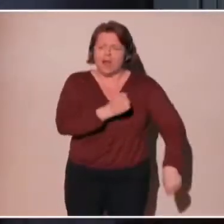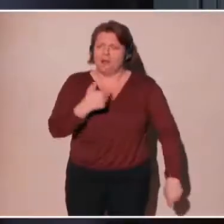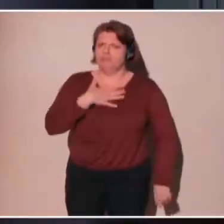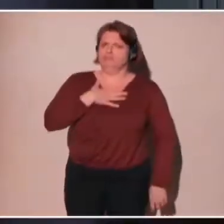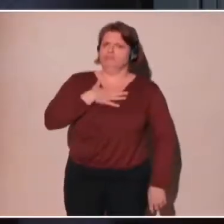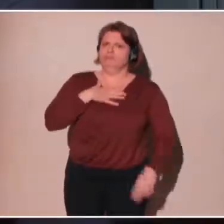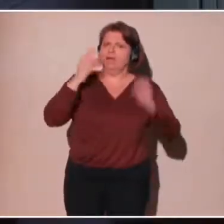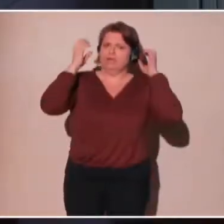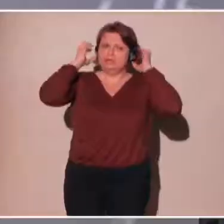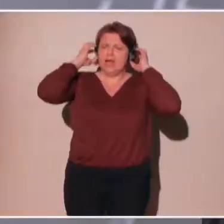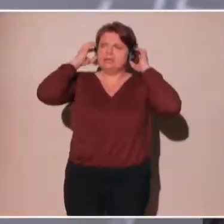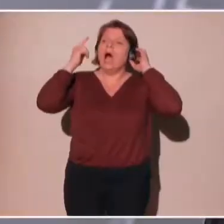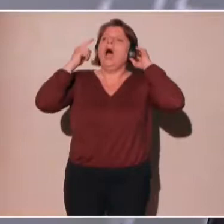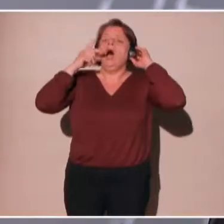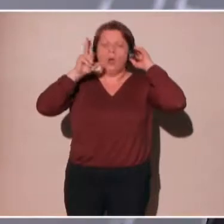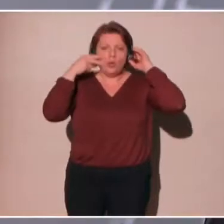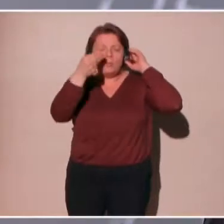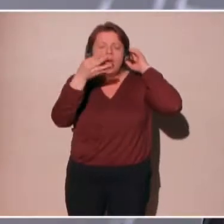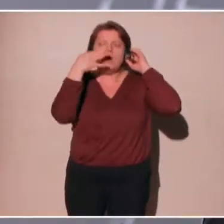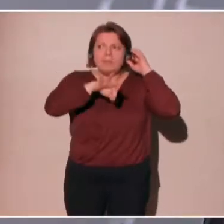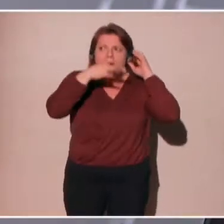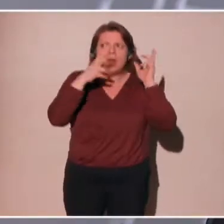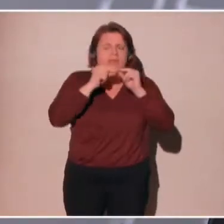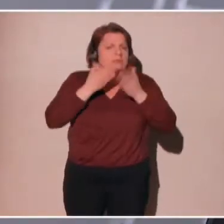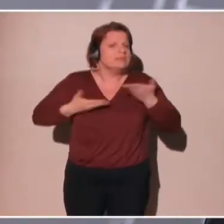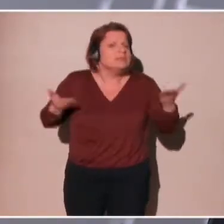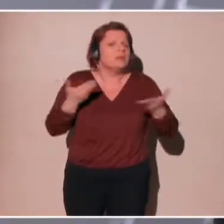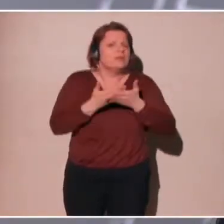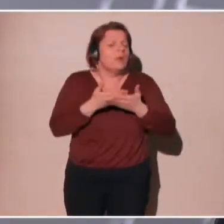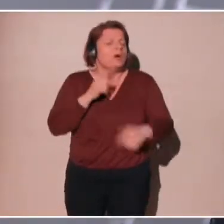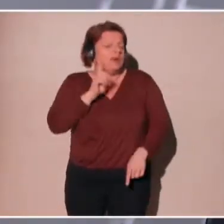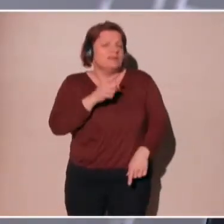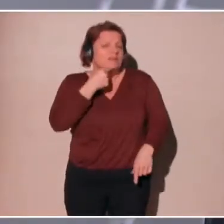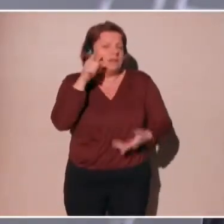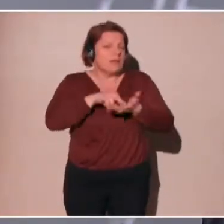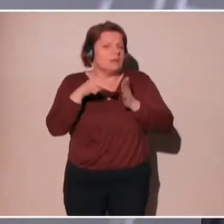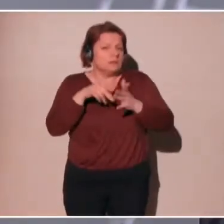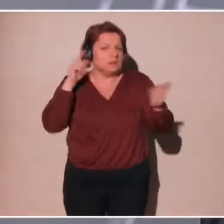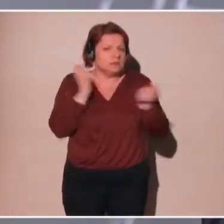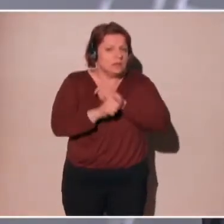que dans mon casque, il y a au moins un humain qui me parle et qui m'explique ce qui se passe. Donc, il va falloir changer la technologie.